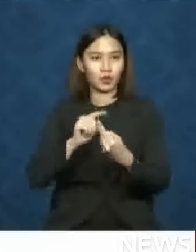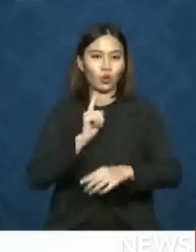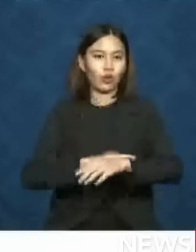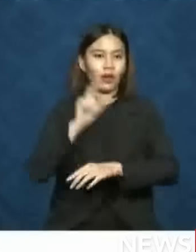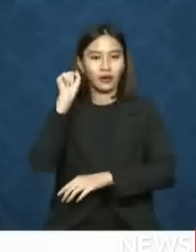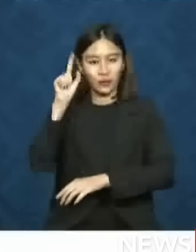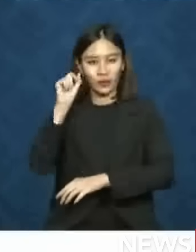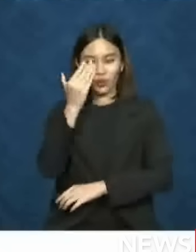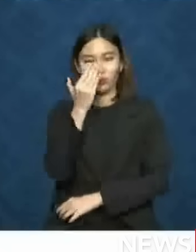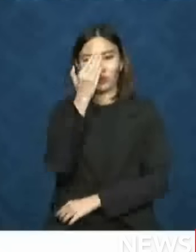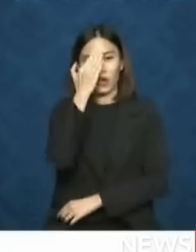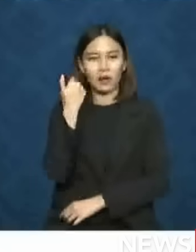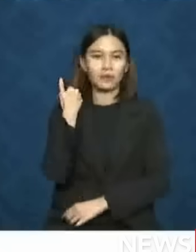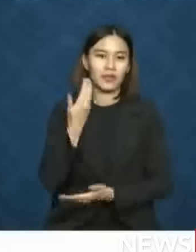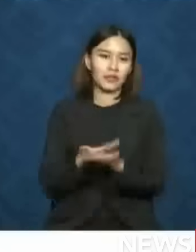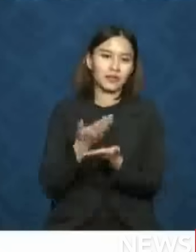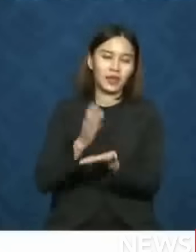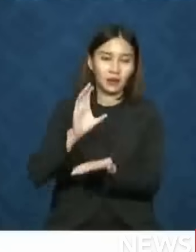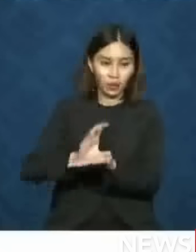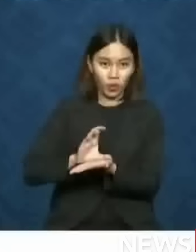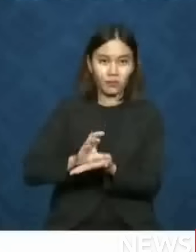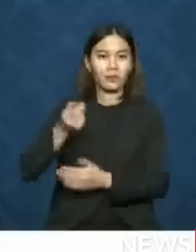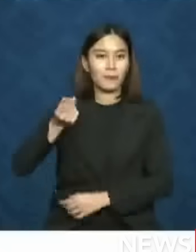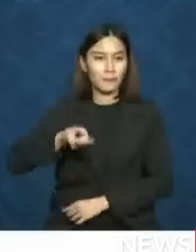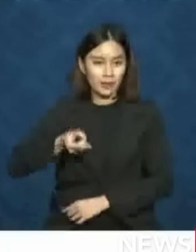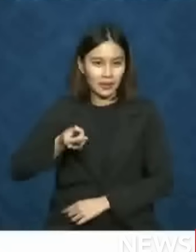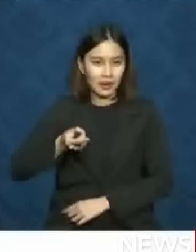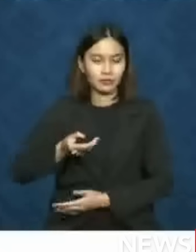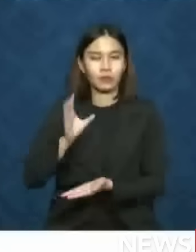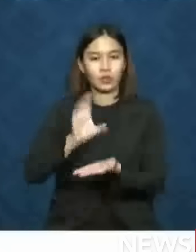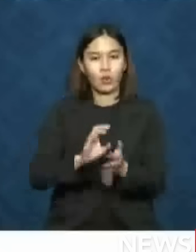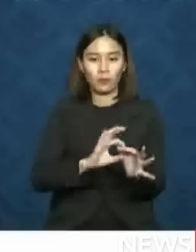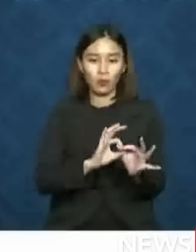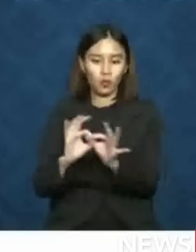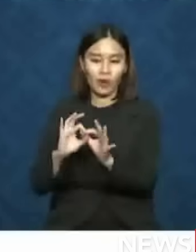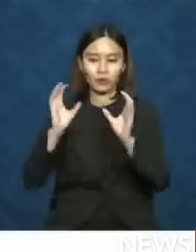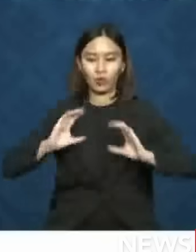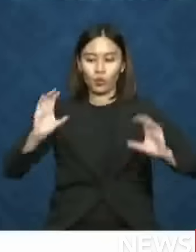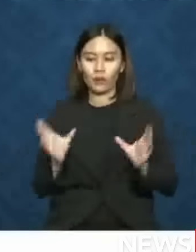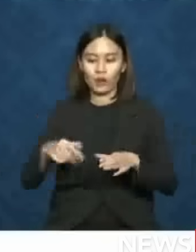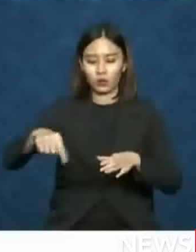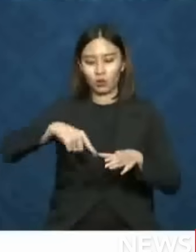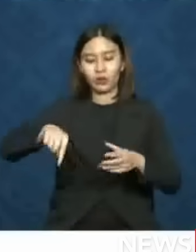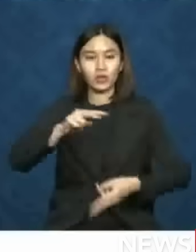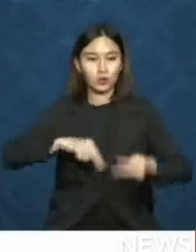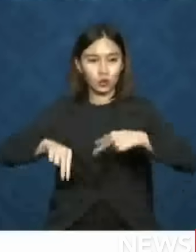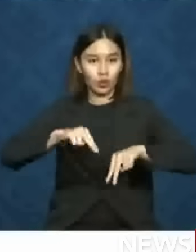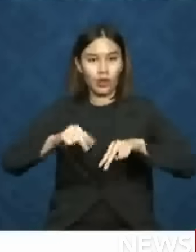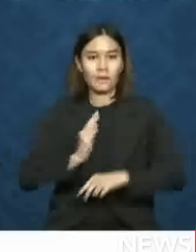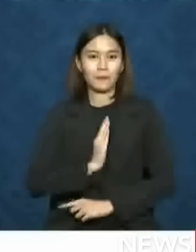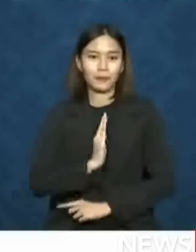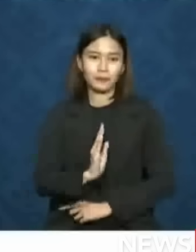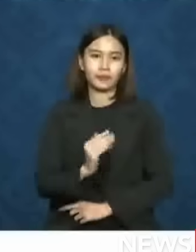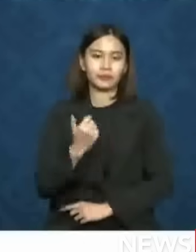เร่งด่วนมีงบประจำงบผูกพันที่รัฐบาลนี้จะต้องดูแลอย่างเป็น